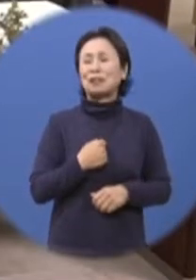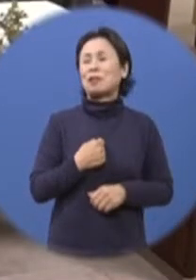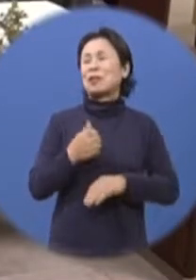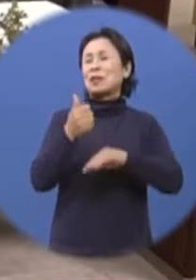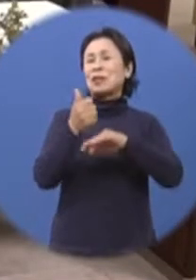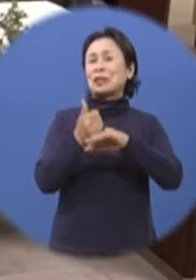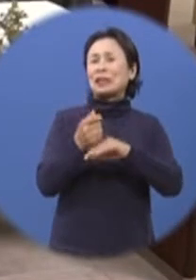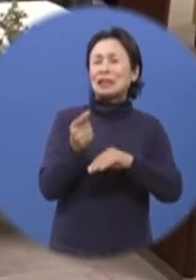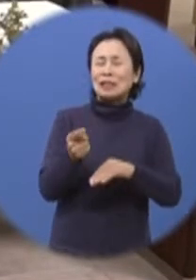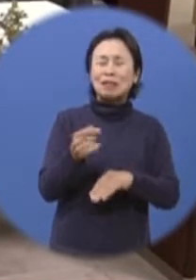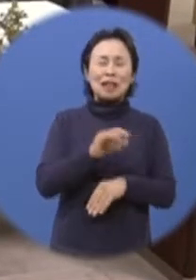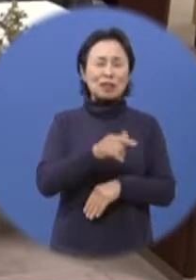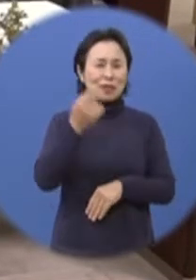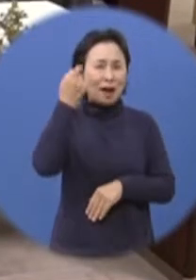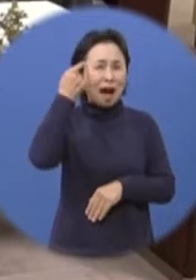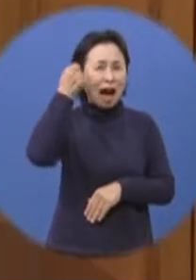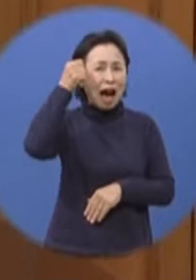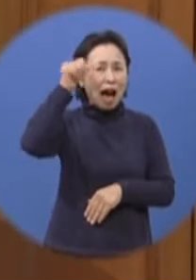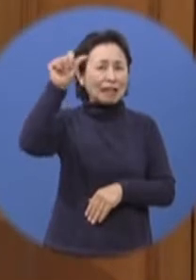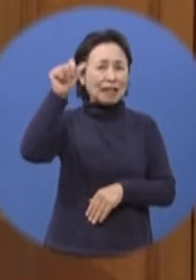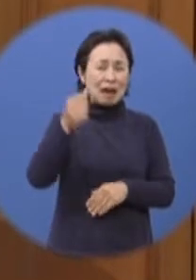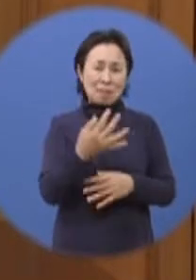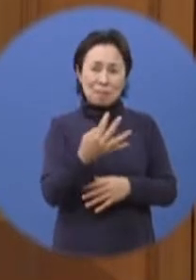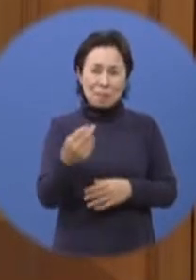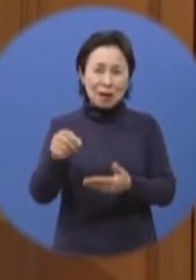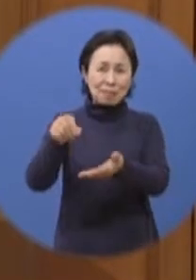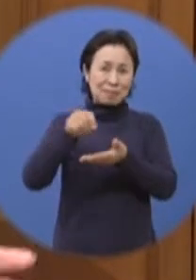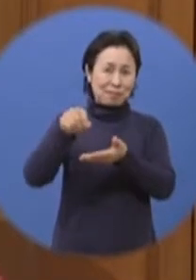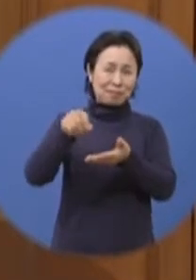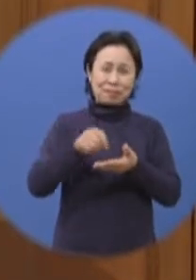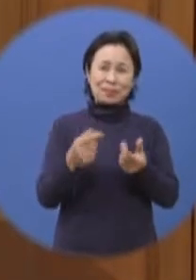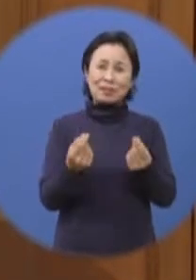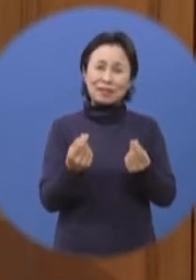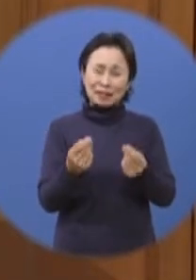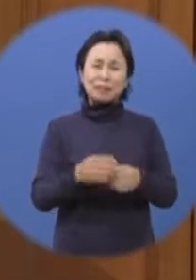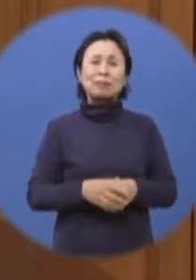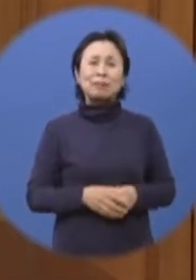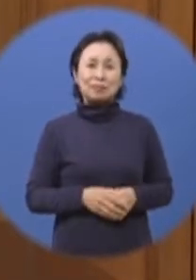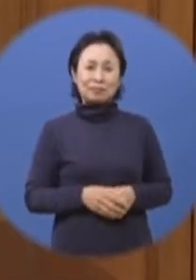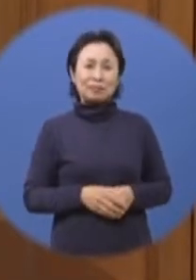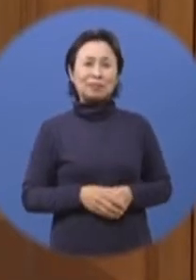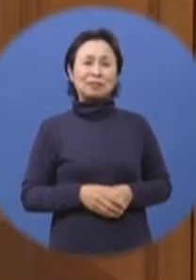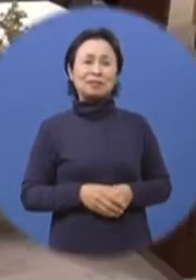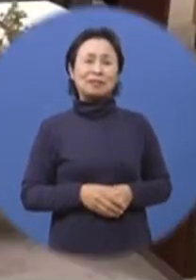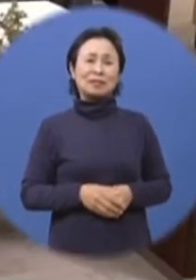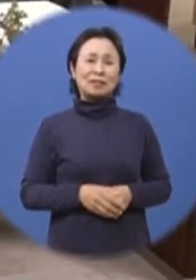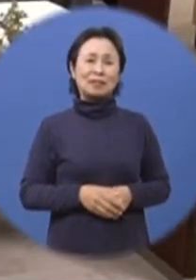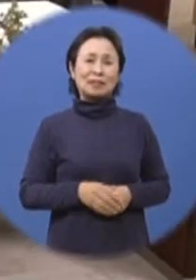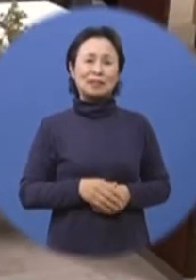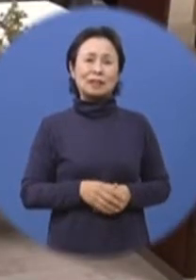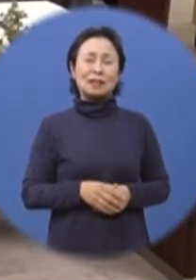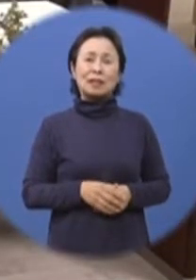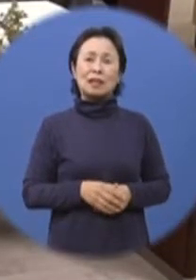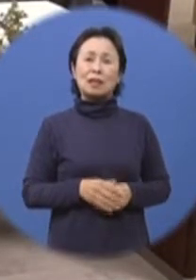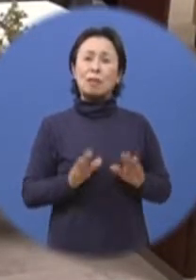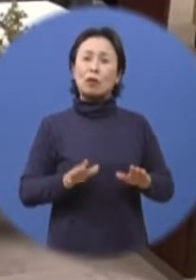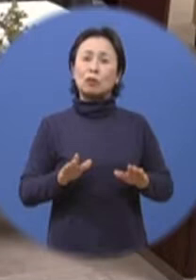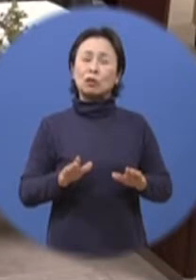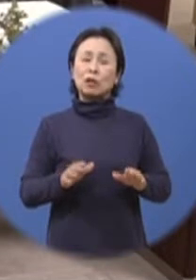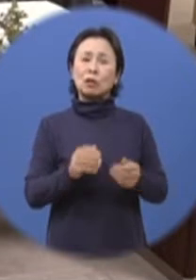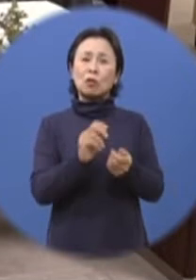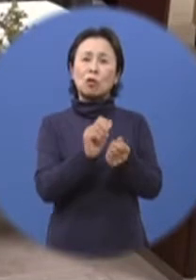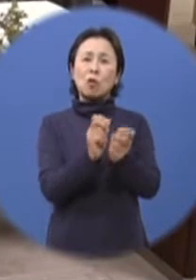いいクロスとに関してすごく大きくなってそうa 舞い立ち10分2回目ですからね